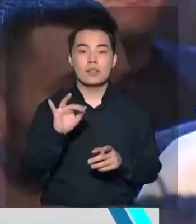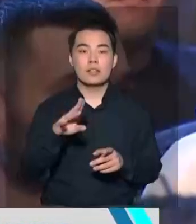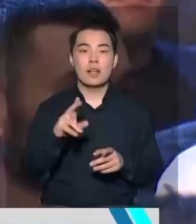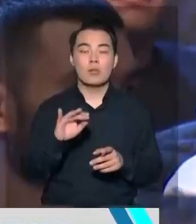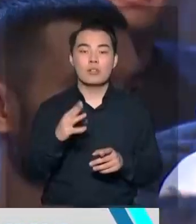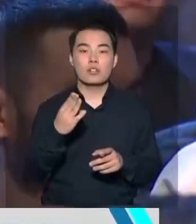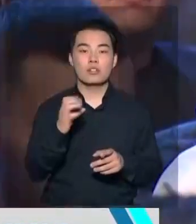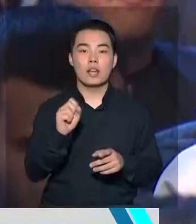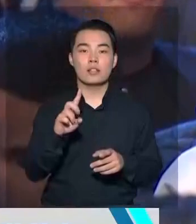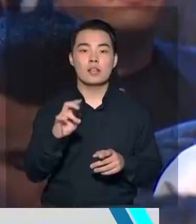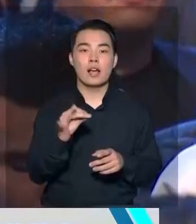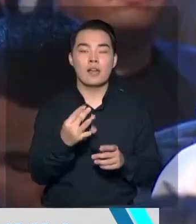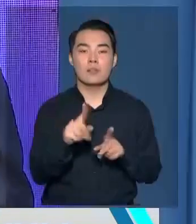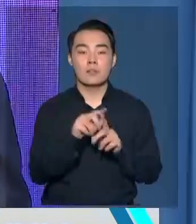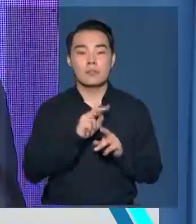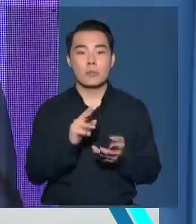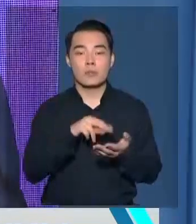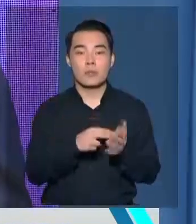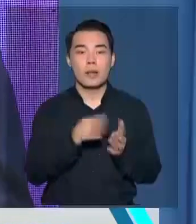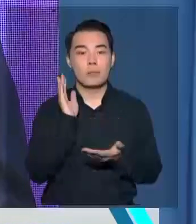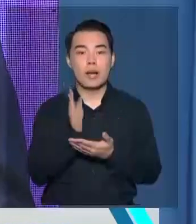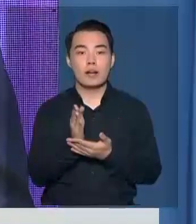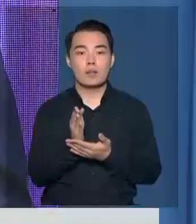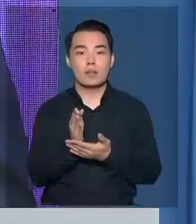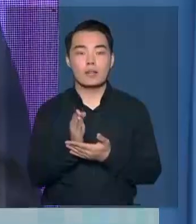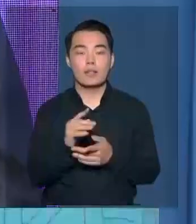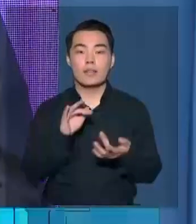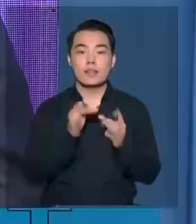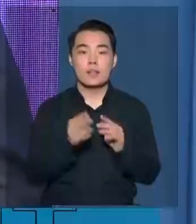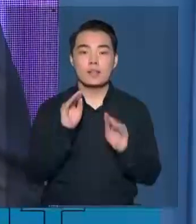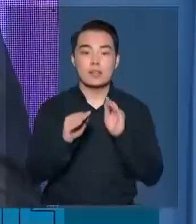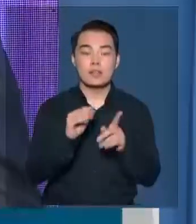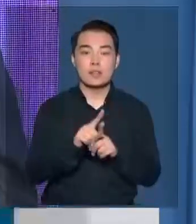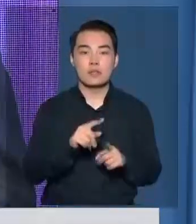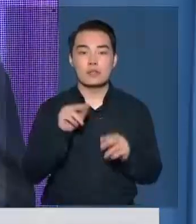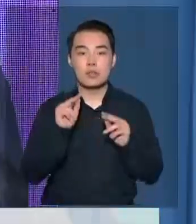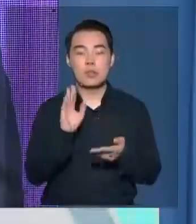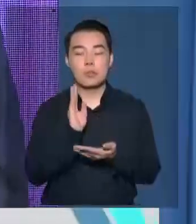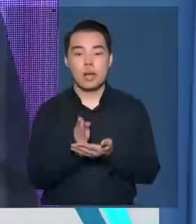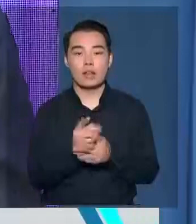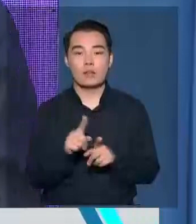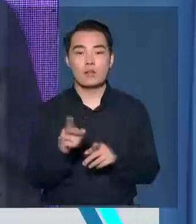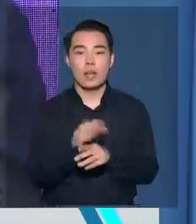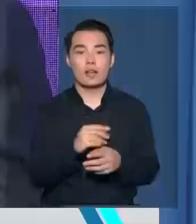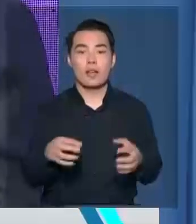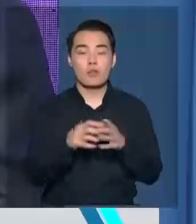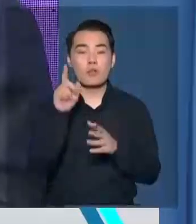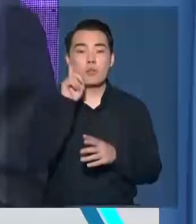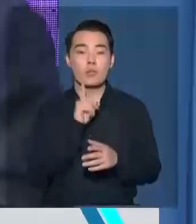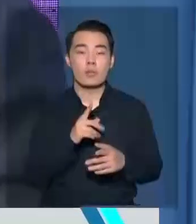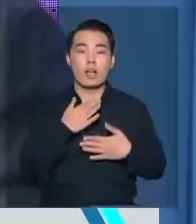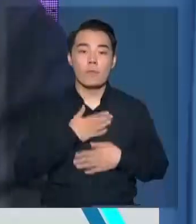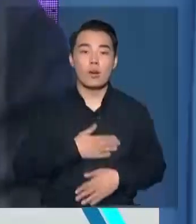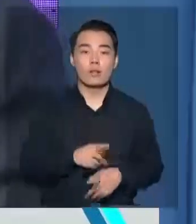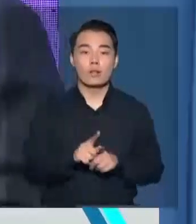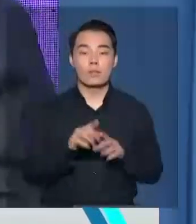Шанхай тәжірибелерде қолданылады. И все это не цифровизация ради цифровизации, а прежде всего создание комфортной городской среды